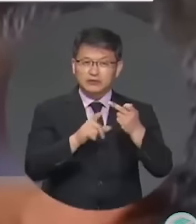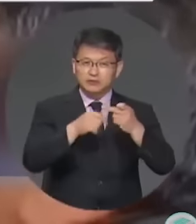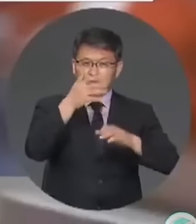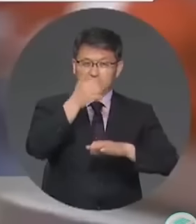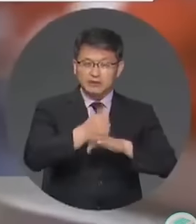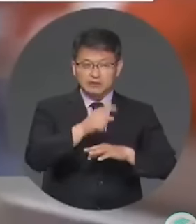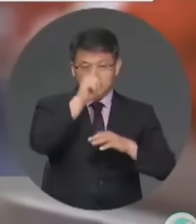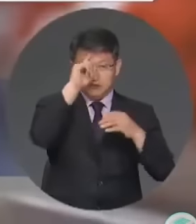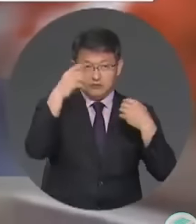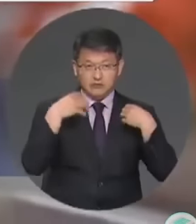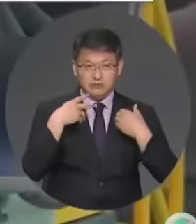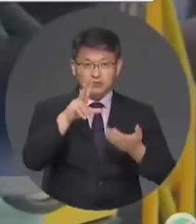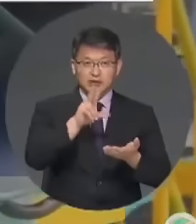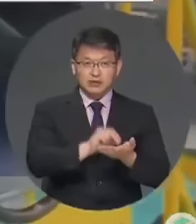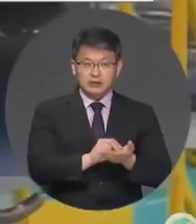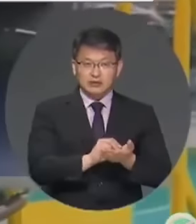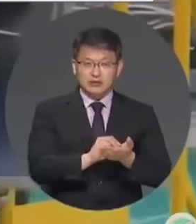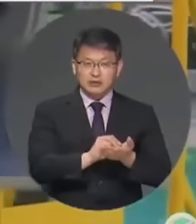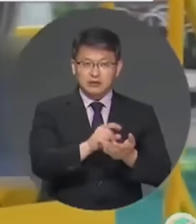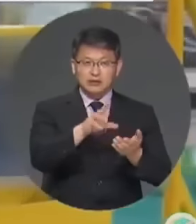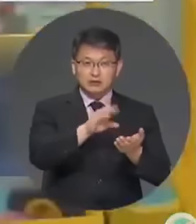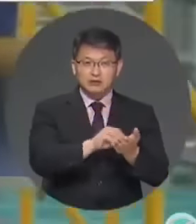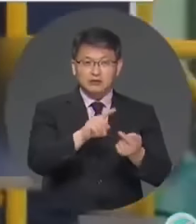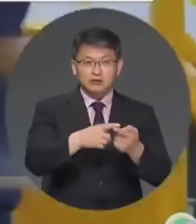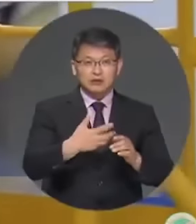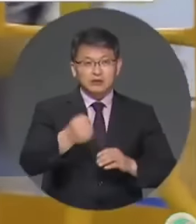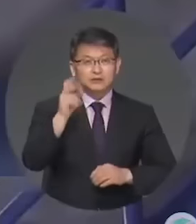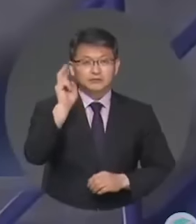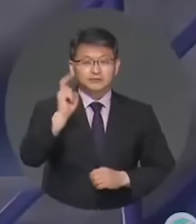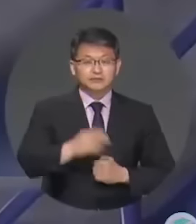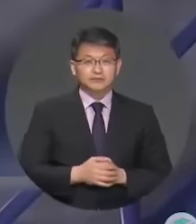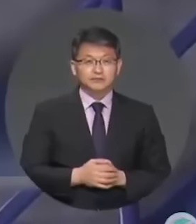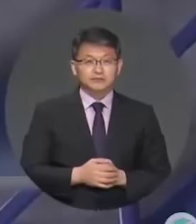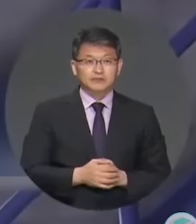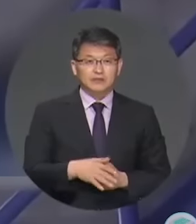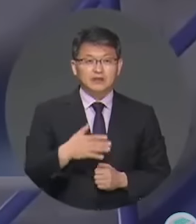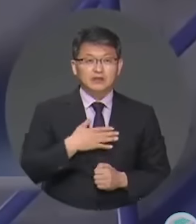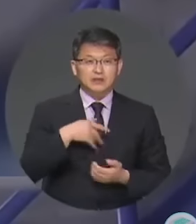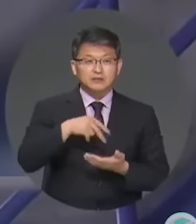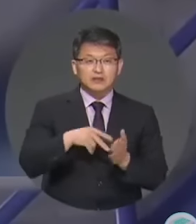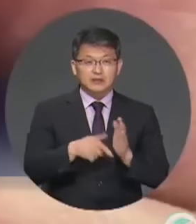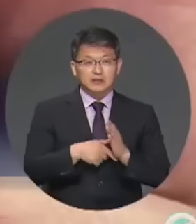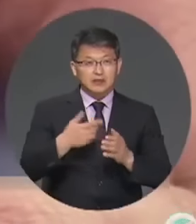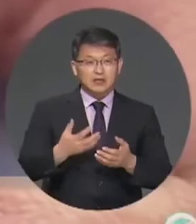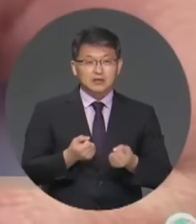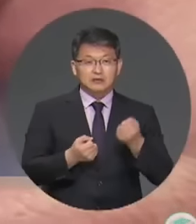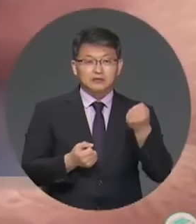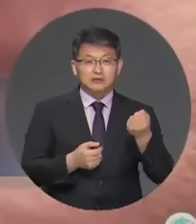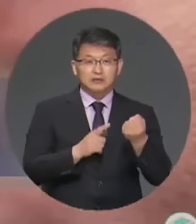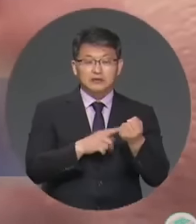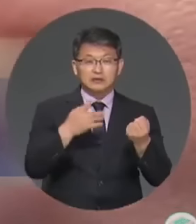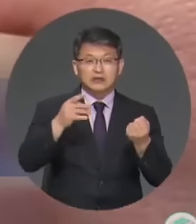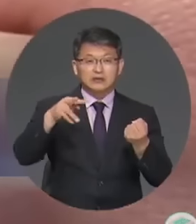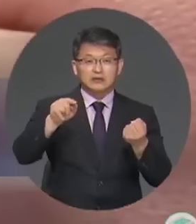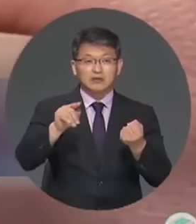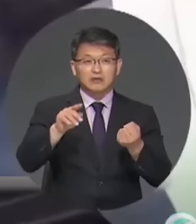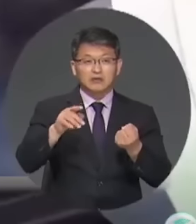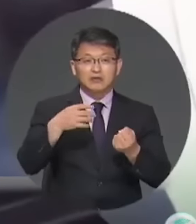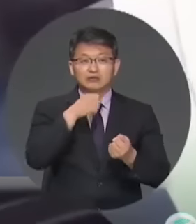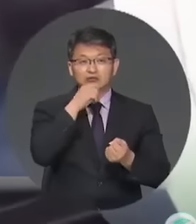이제 정부가 본과제를 이제 가려고 하실 것 같은데. 저희는 자체 보유한 소재